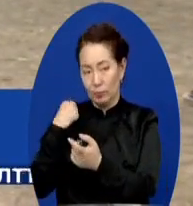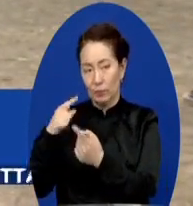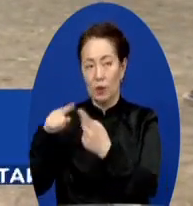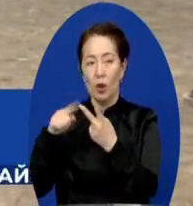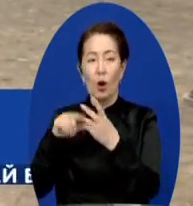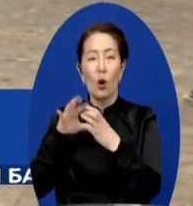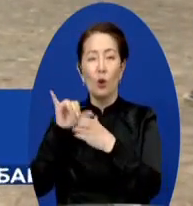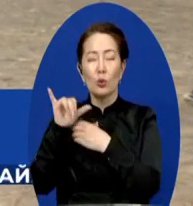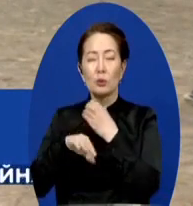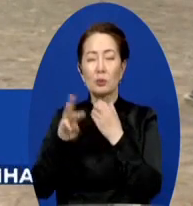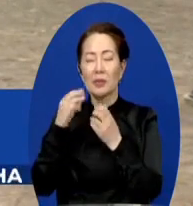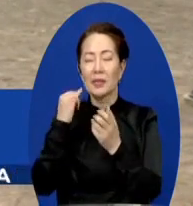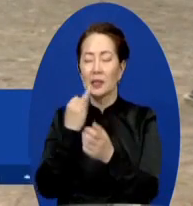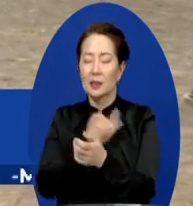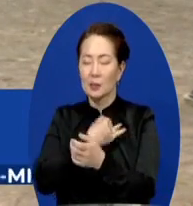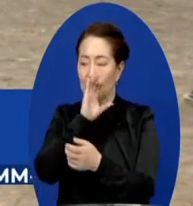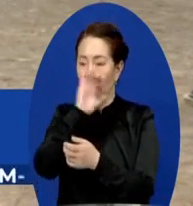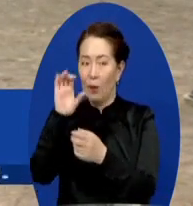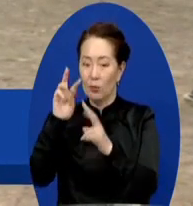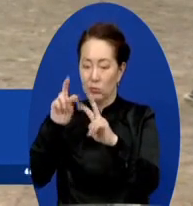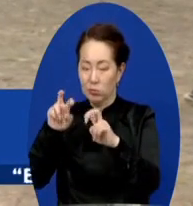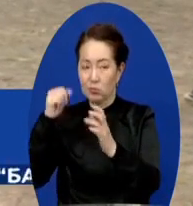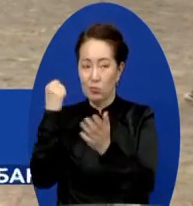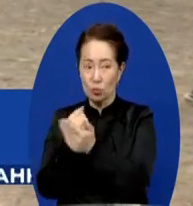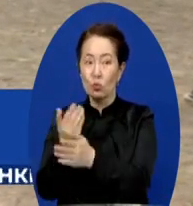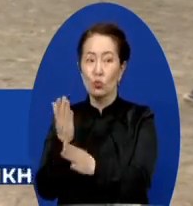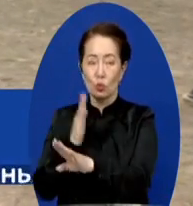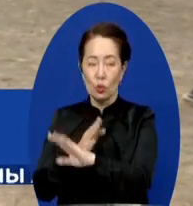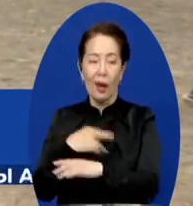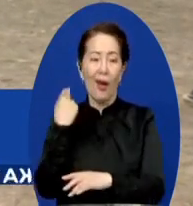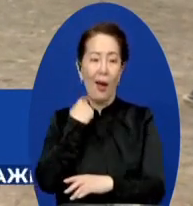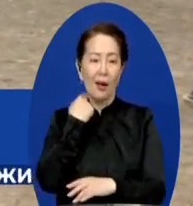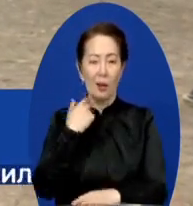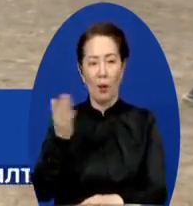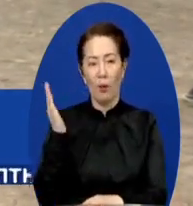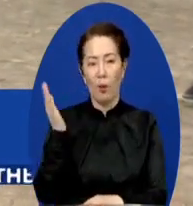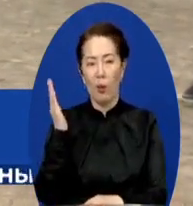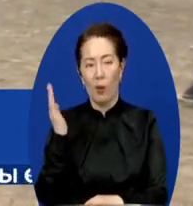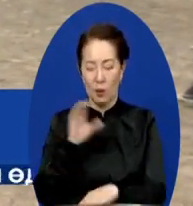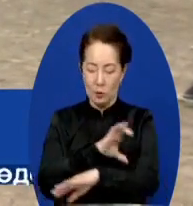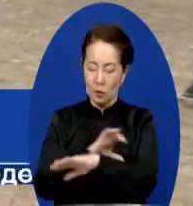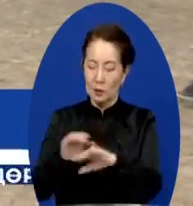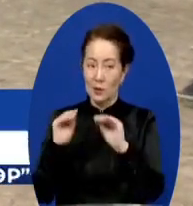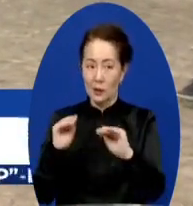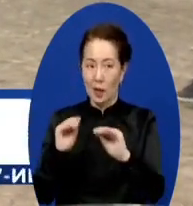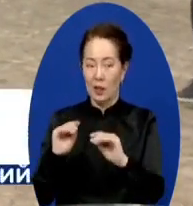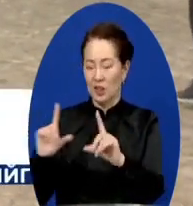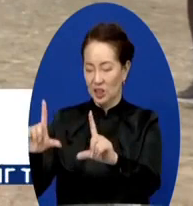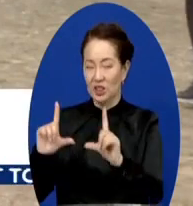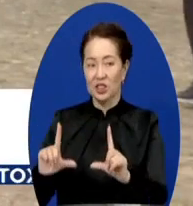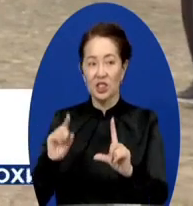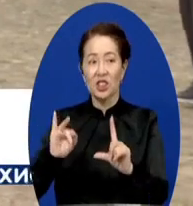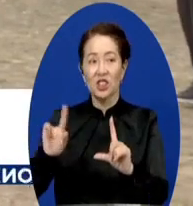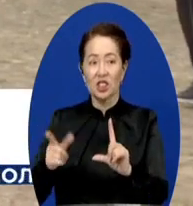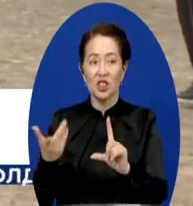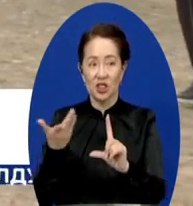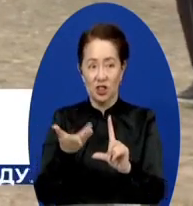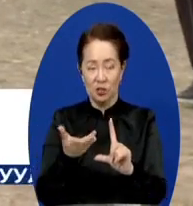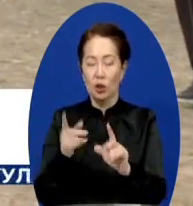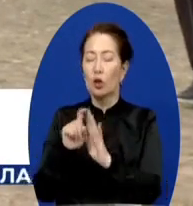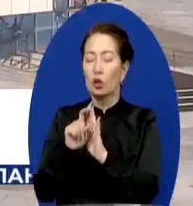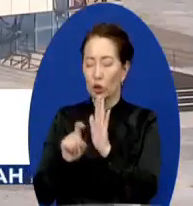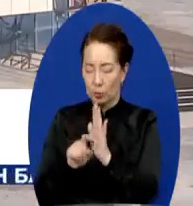улсын магадлан итгэмжлийн байгууллагаар магадлан итгэмжлэгдсэн. Англи хэлээр шууд сургалтыг явуулах бүрэн боломжтой лицензтэй ийм